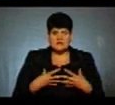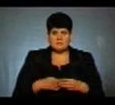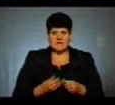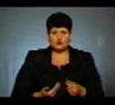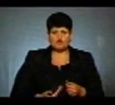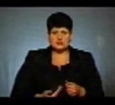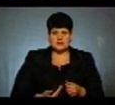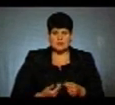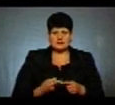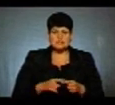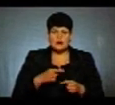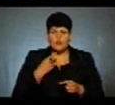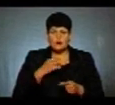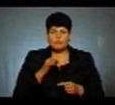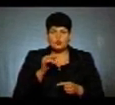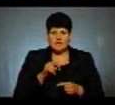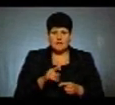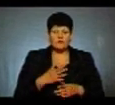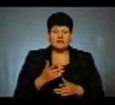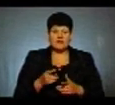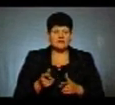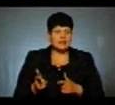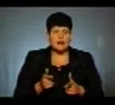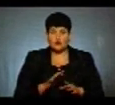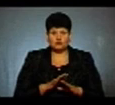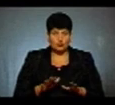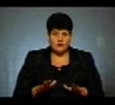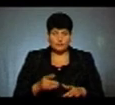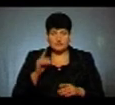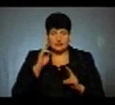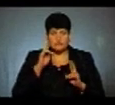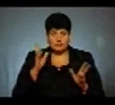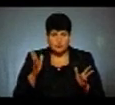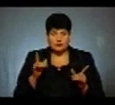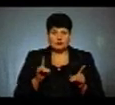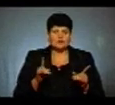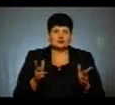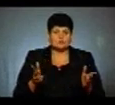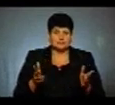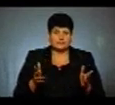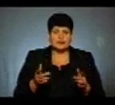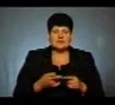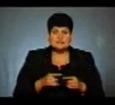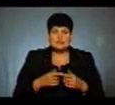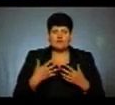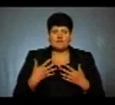сімейного життя. Це говорить про те, що або вони не готові, вони не зрілі, або вони не вміють, або ще щось. Так? Тобто це вже